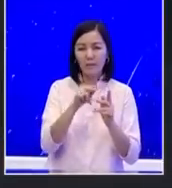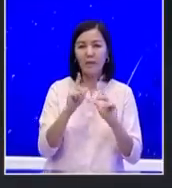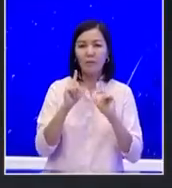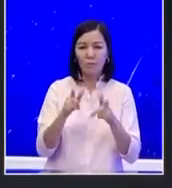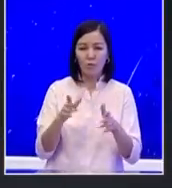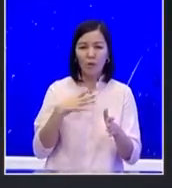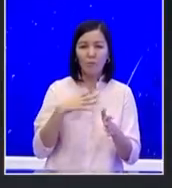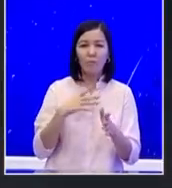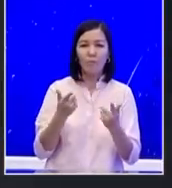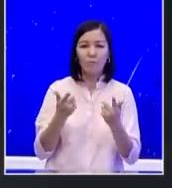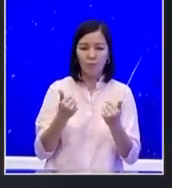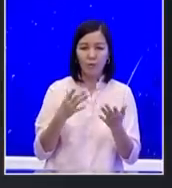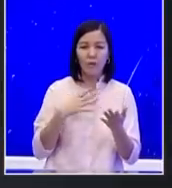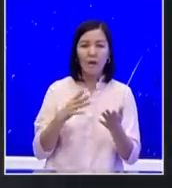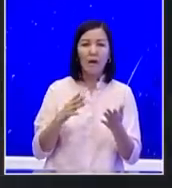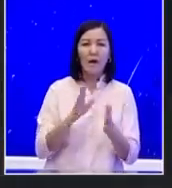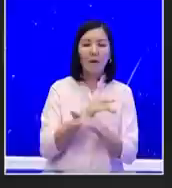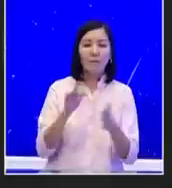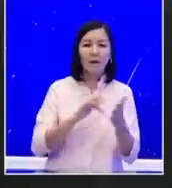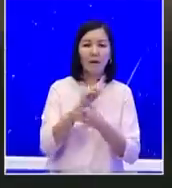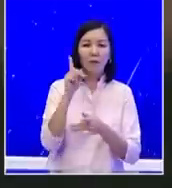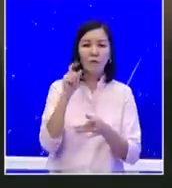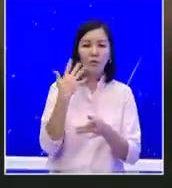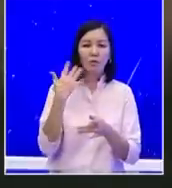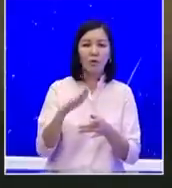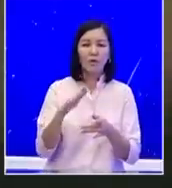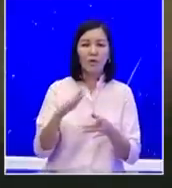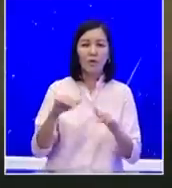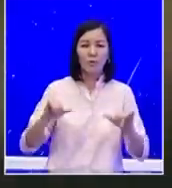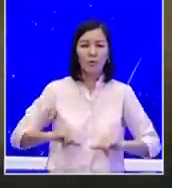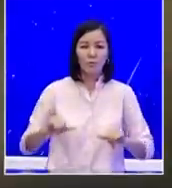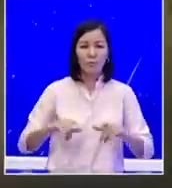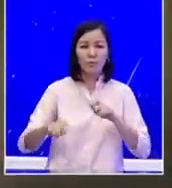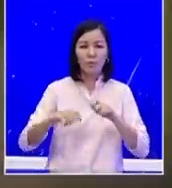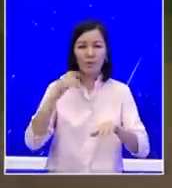карантин енгізілгелі Қапшағай қаласында 140-қа жуық құқық бұзушылық дерегі тіркелген.